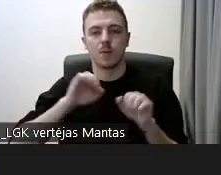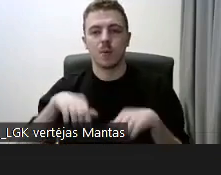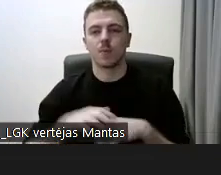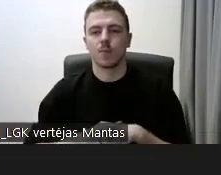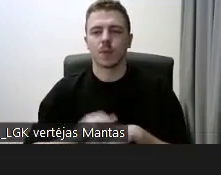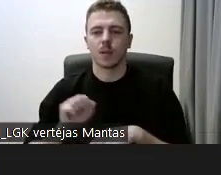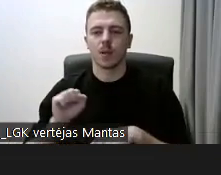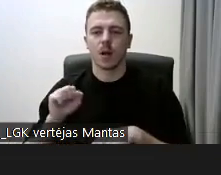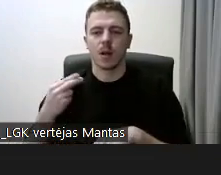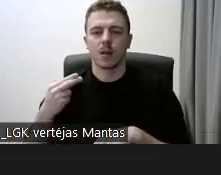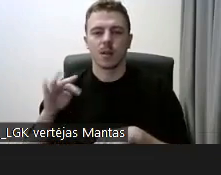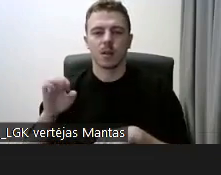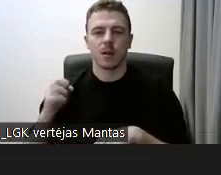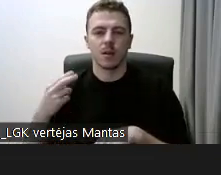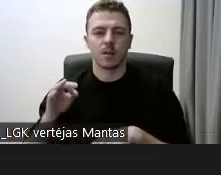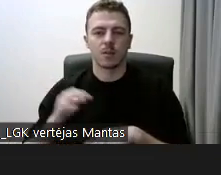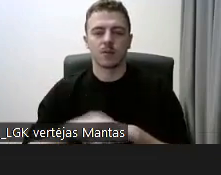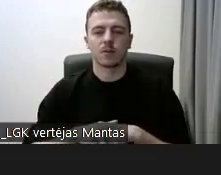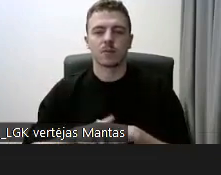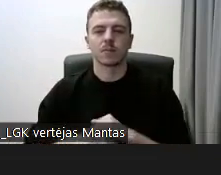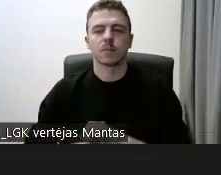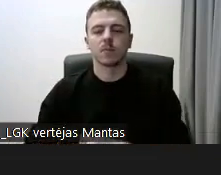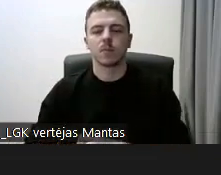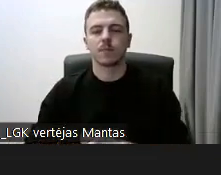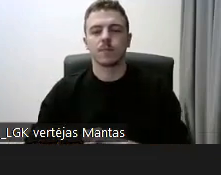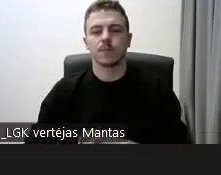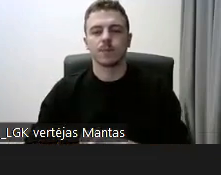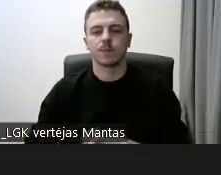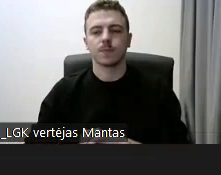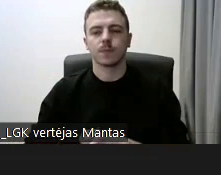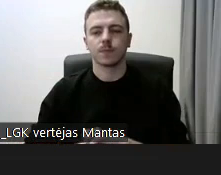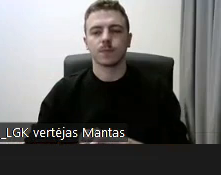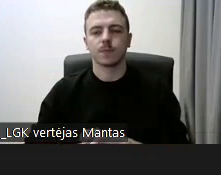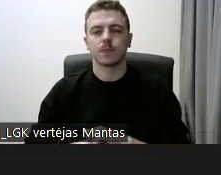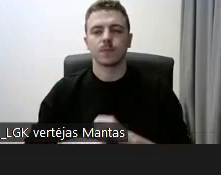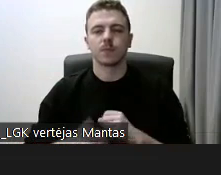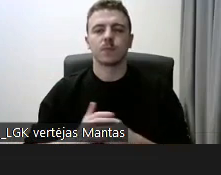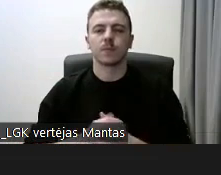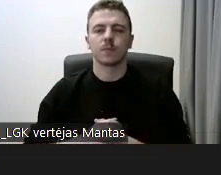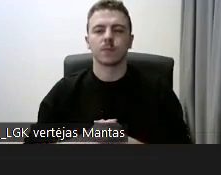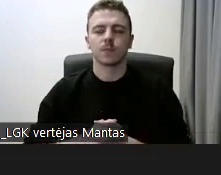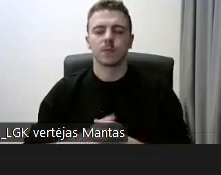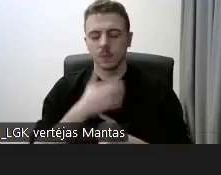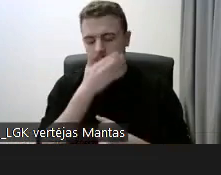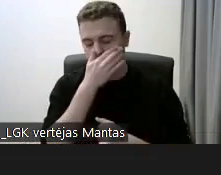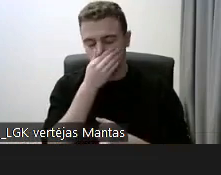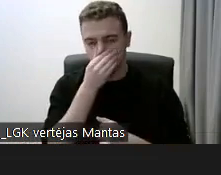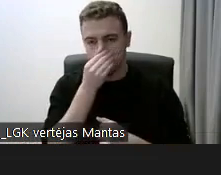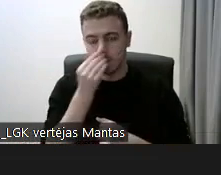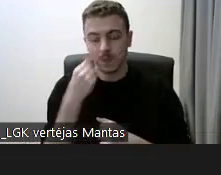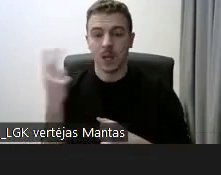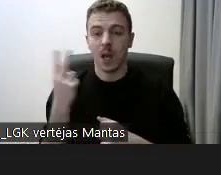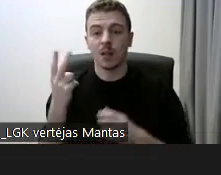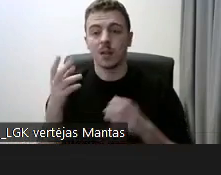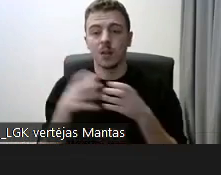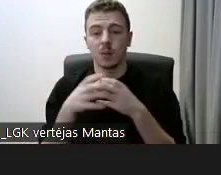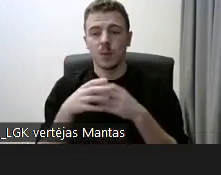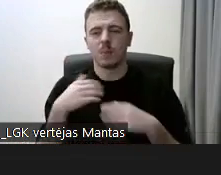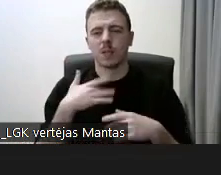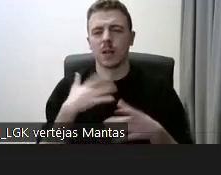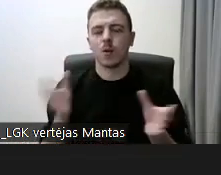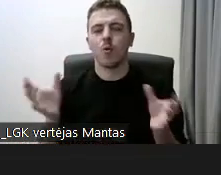Antanas, sorry if I put the stress in the wrong place on your name. Jums labai tikrai, jūs pasisakė buvo įkvėpintis. Mes ne vieną temą, mes ko gero